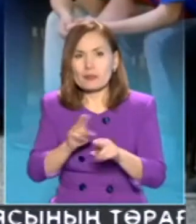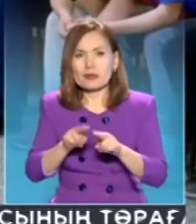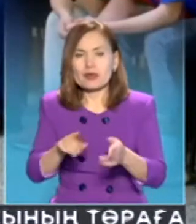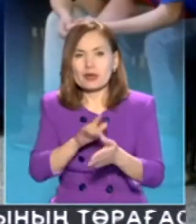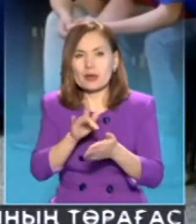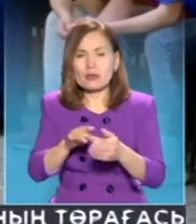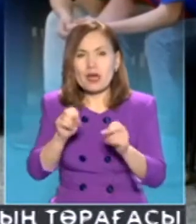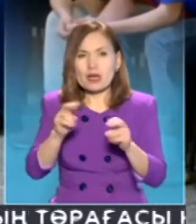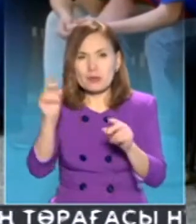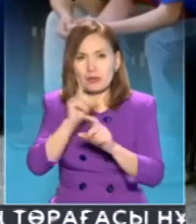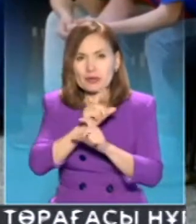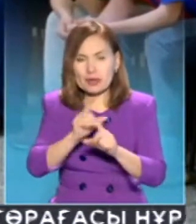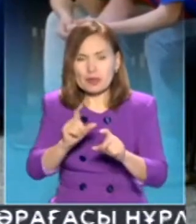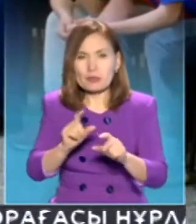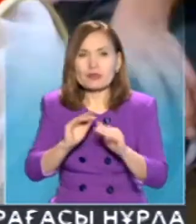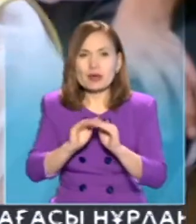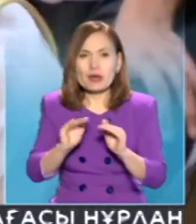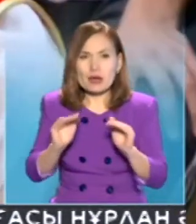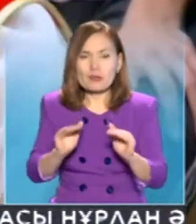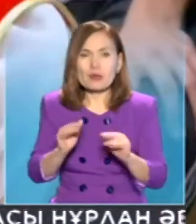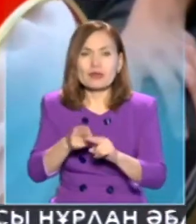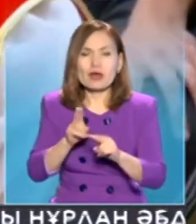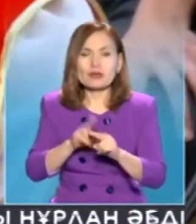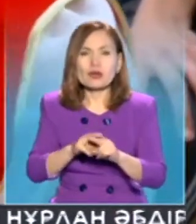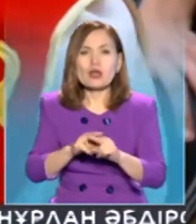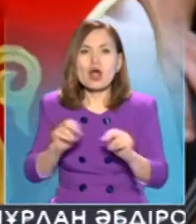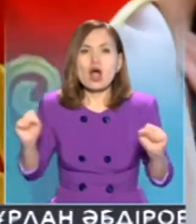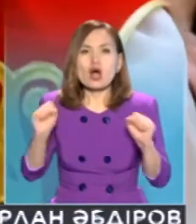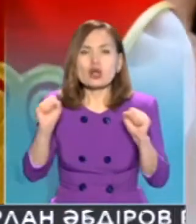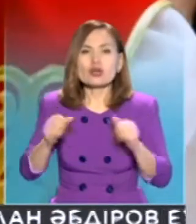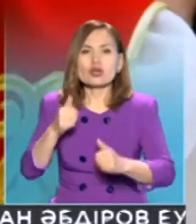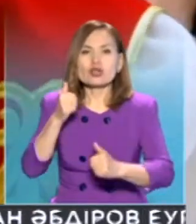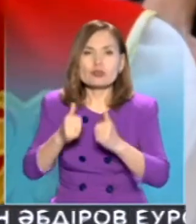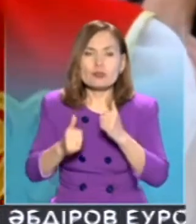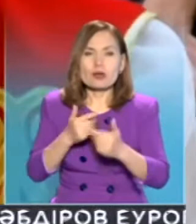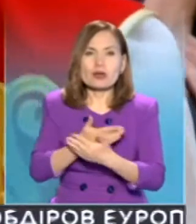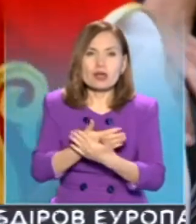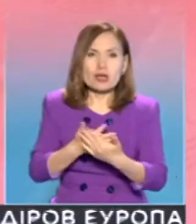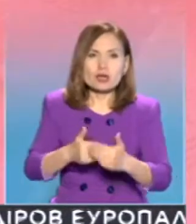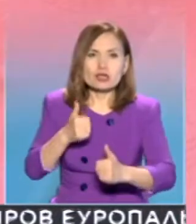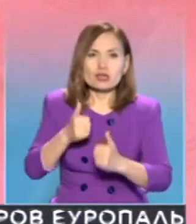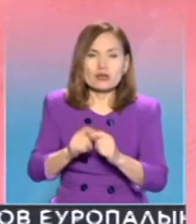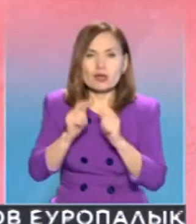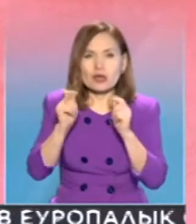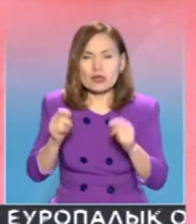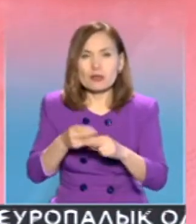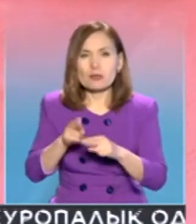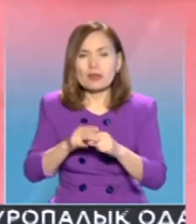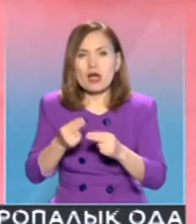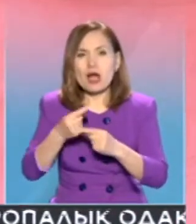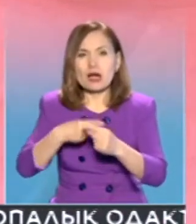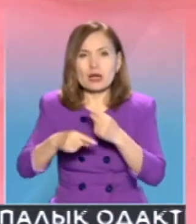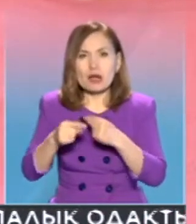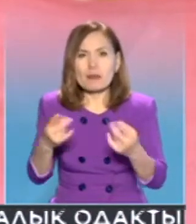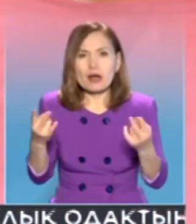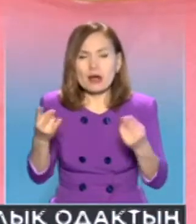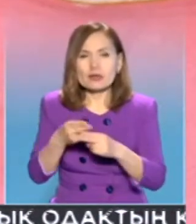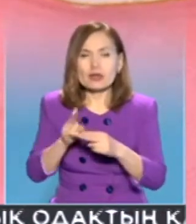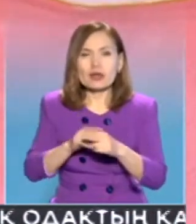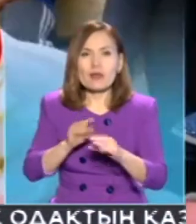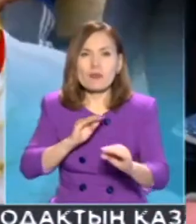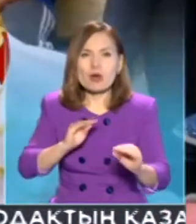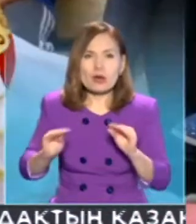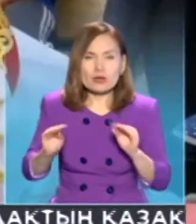Петропавлда арнайы мектеп-интернатының тәрбиеленушілері арасында ұлттық спорт түрлерінен жарыс өтті. Қайтарылған қаражатқа қажетті